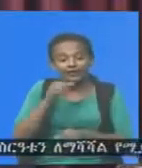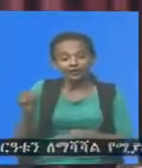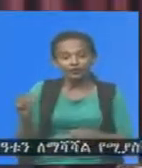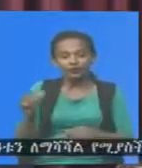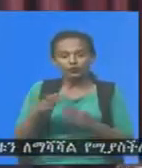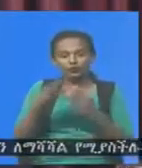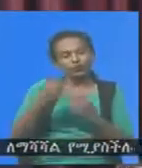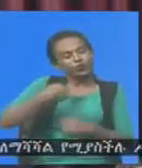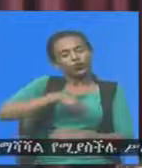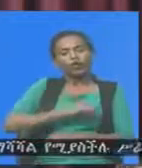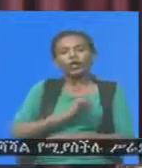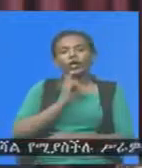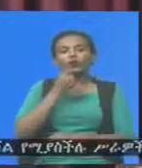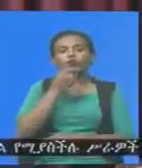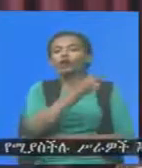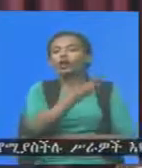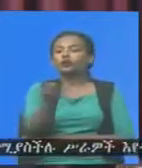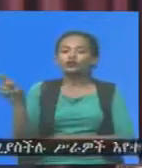ምርጫውኛ ነው እንዳላችሁት